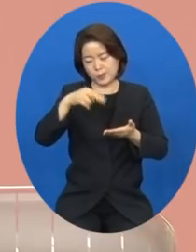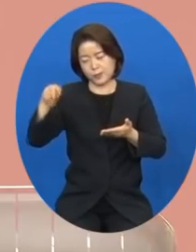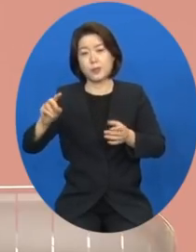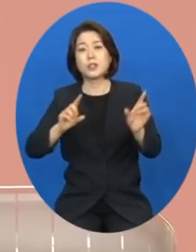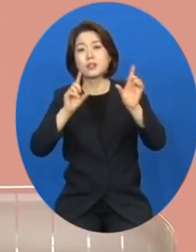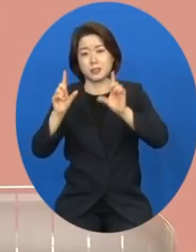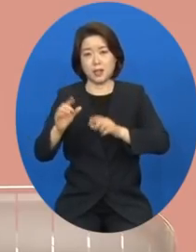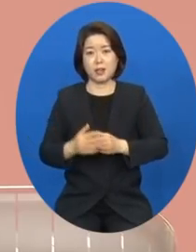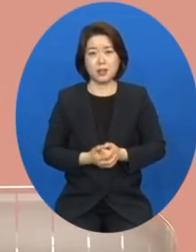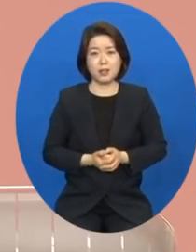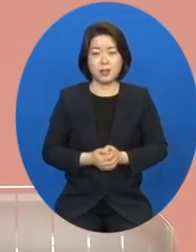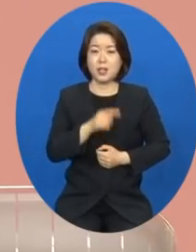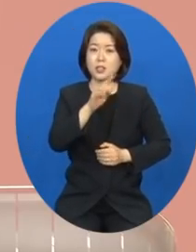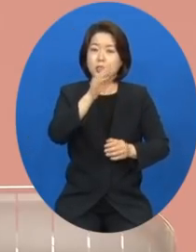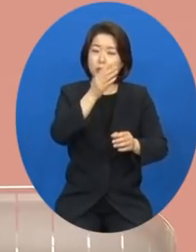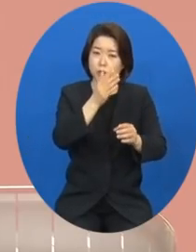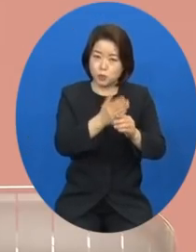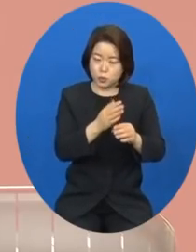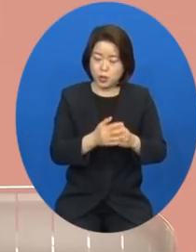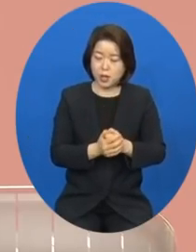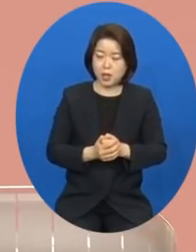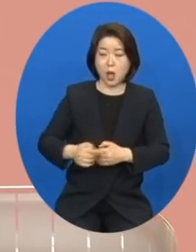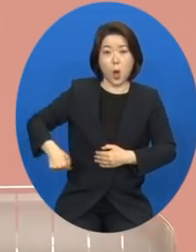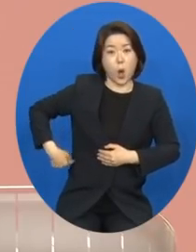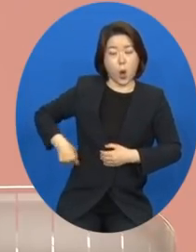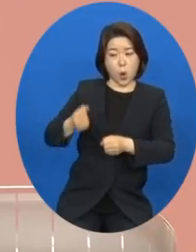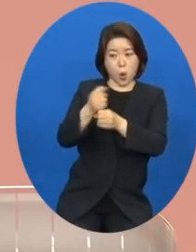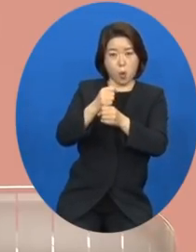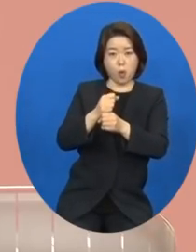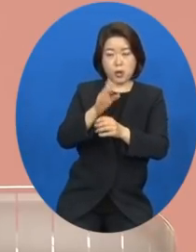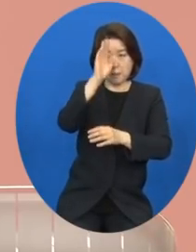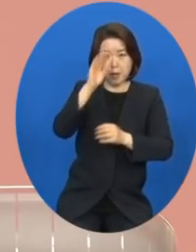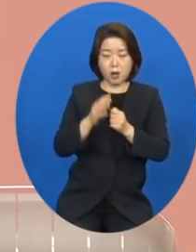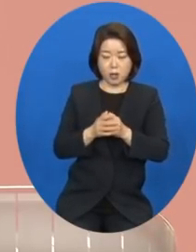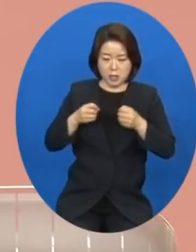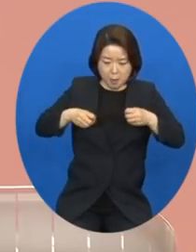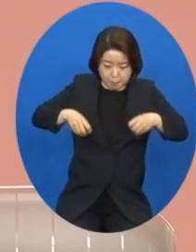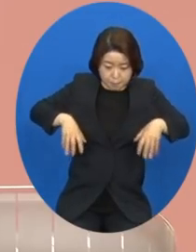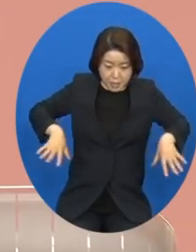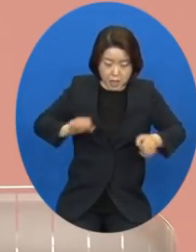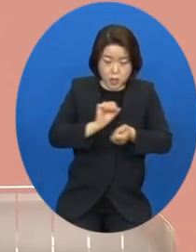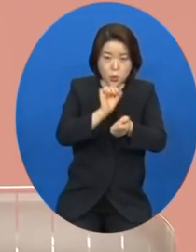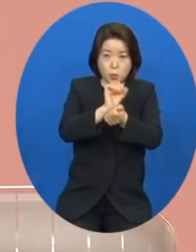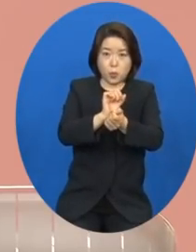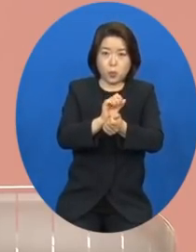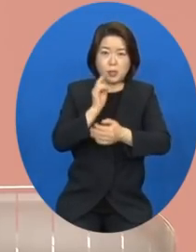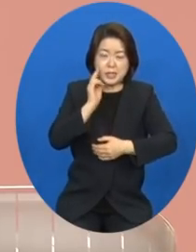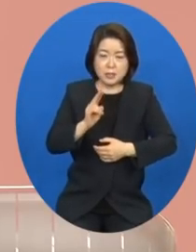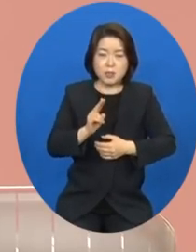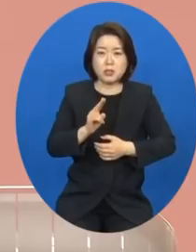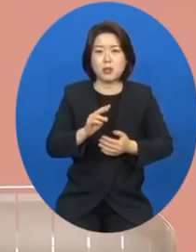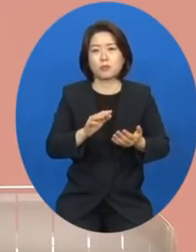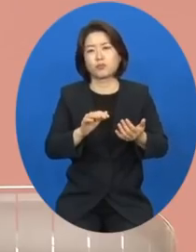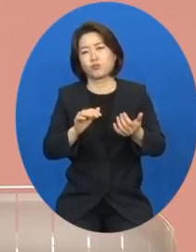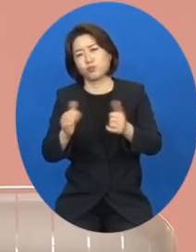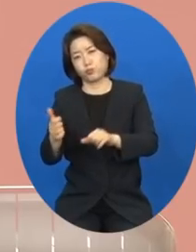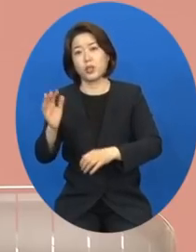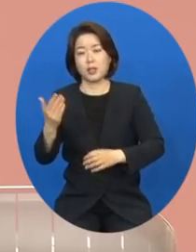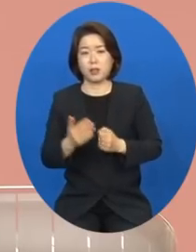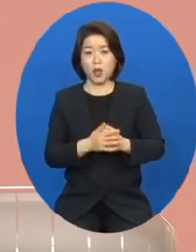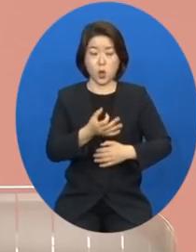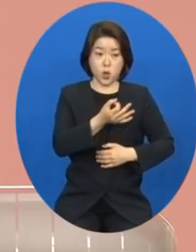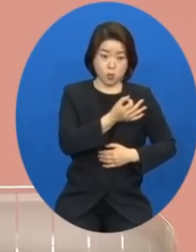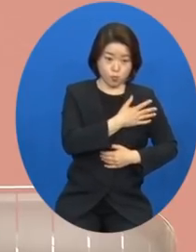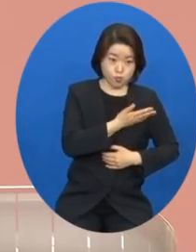것이죠 그러다가 허리에 병이 생겼고 그것을 번지고 심각해지면서 결국 2분이 죽게 되요 부자 한데